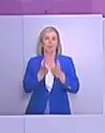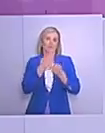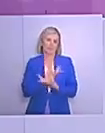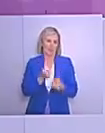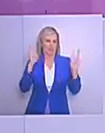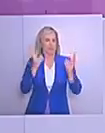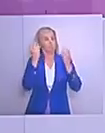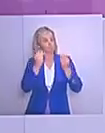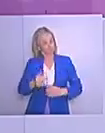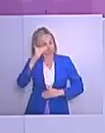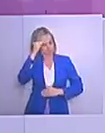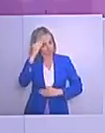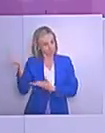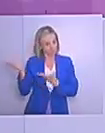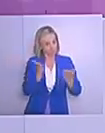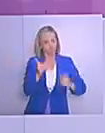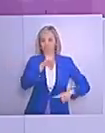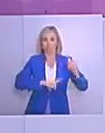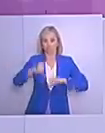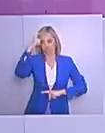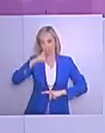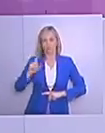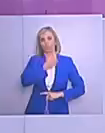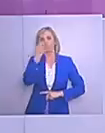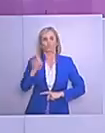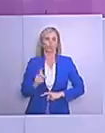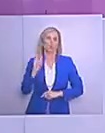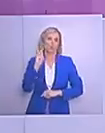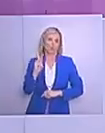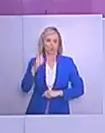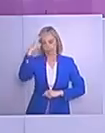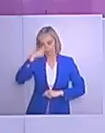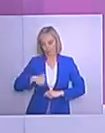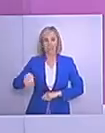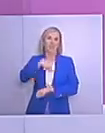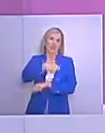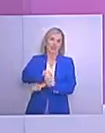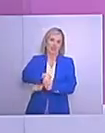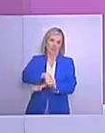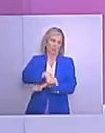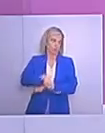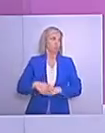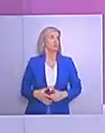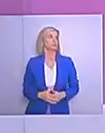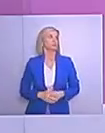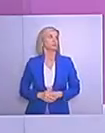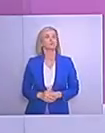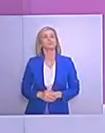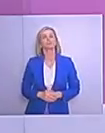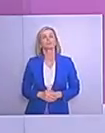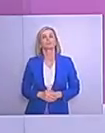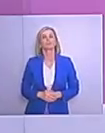κυρία Κωνσταντοπούλου και μου είπε και προσωπικά, είναι του κόμματος η Σταυρή. Δεν είναι του κόμματος η Σταυρή είναι δική